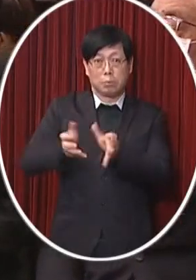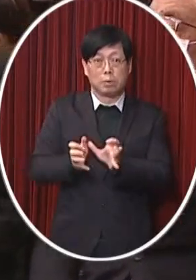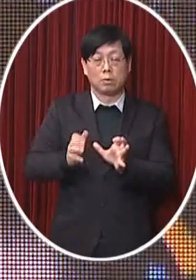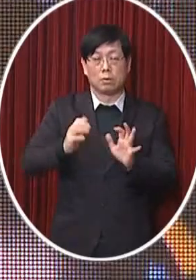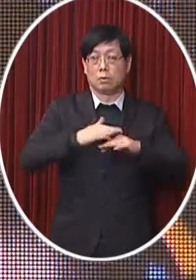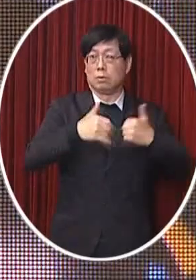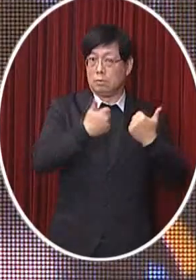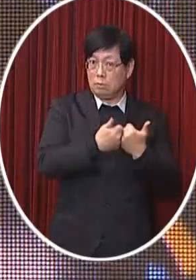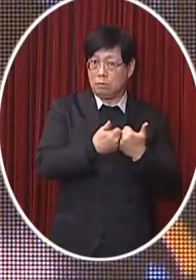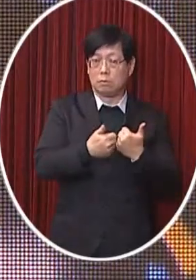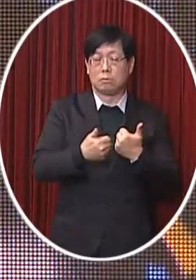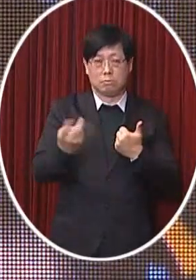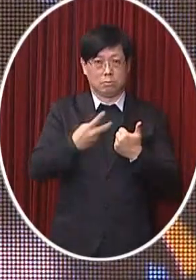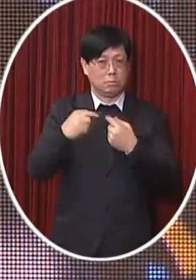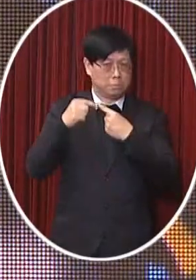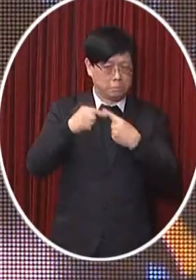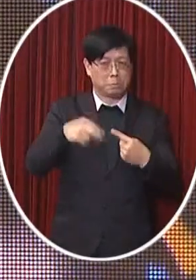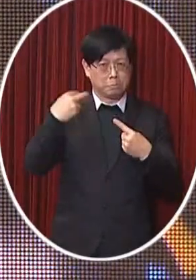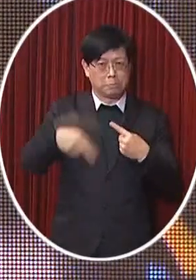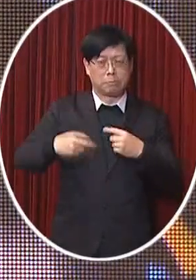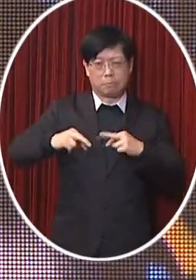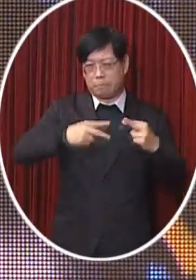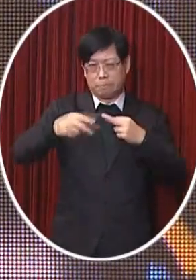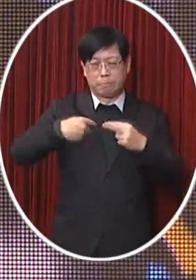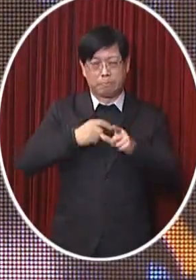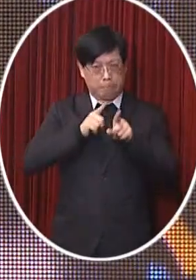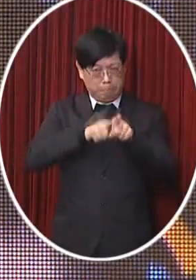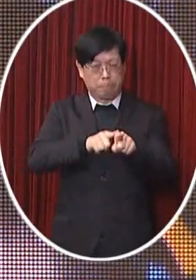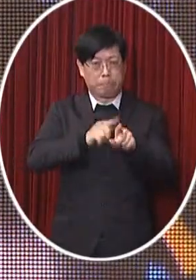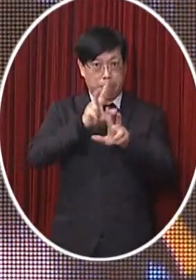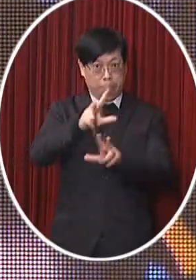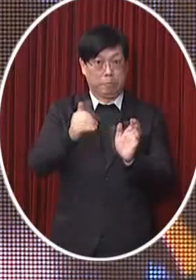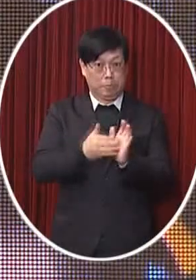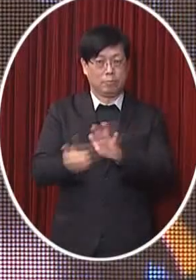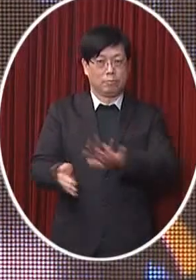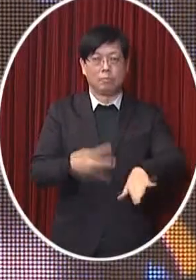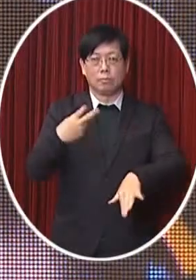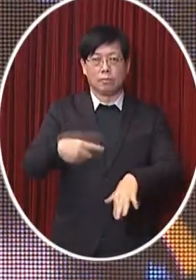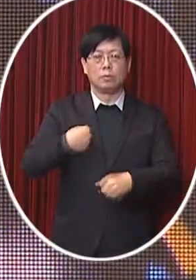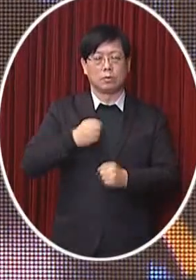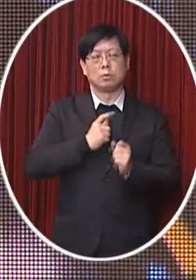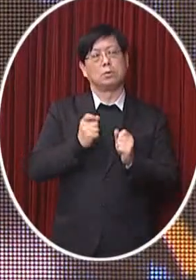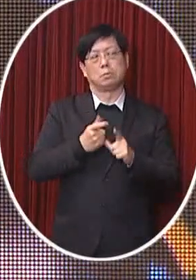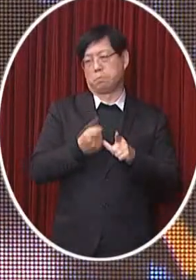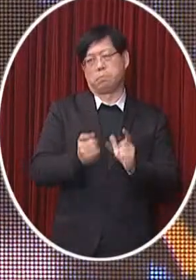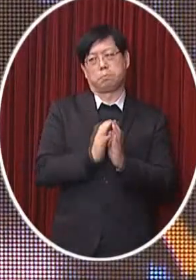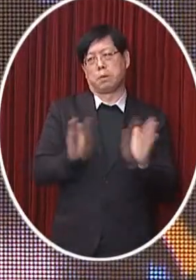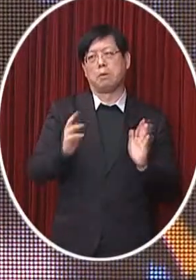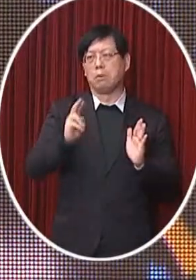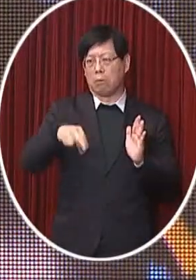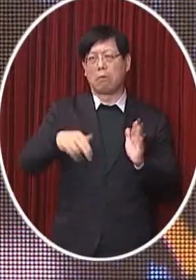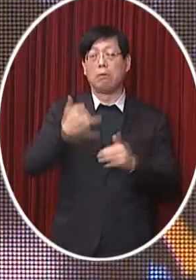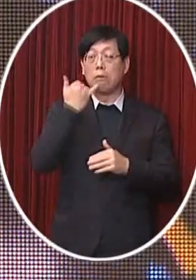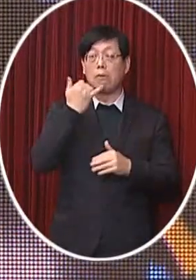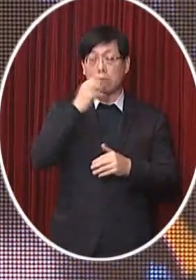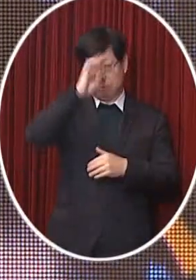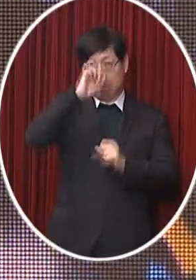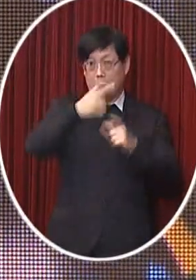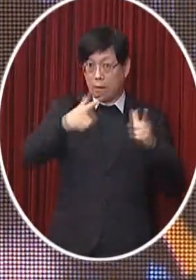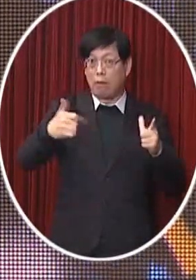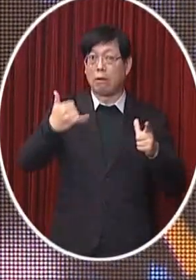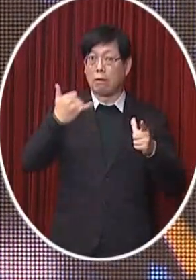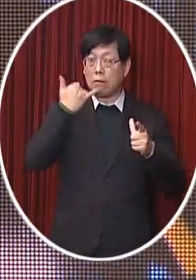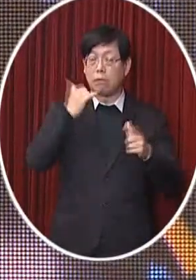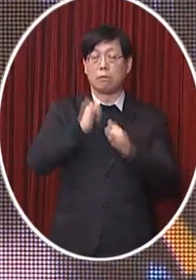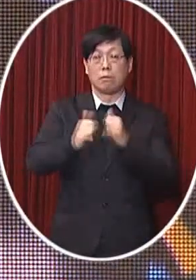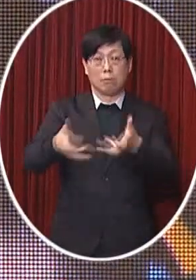跟国安会持续经济内容落实执行以外，我也抱持着开放的态度，希望朝野政党、民